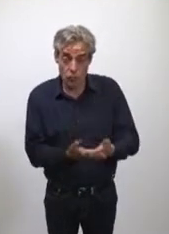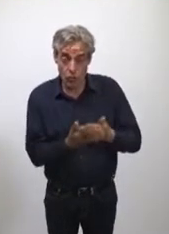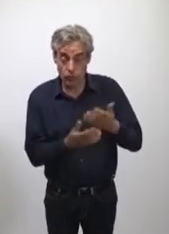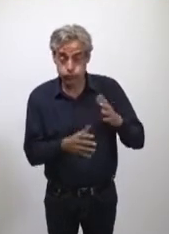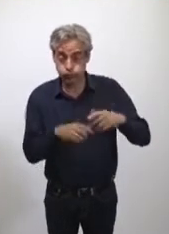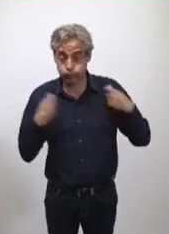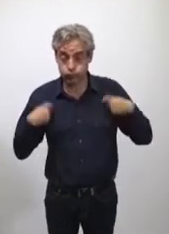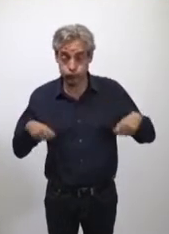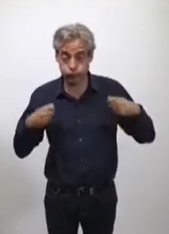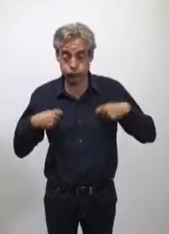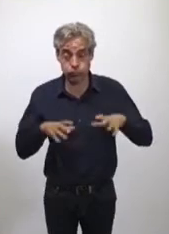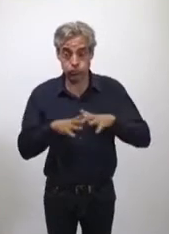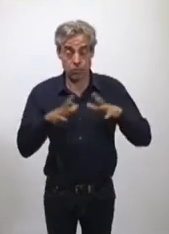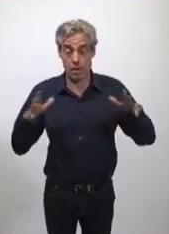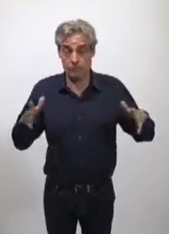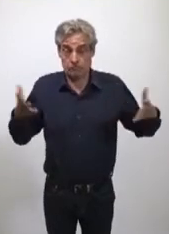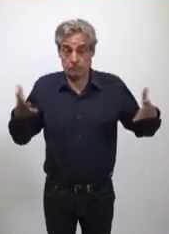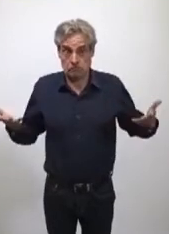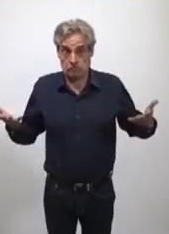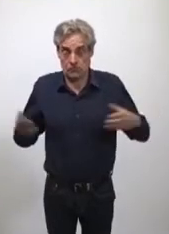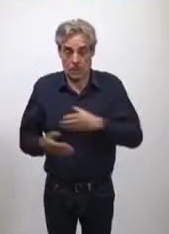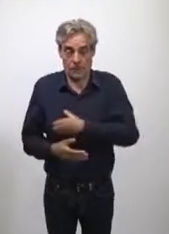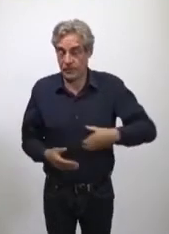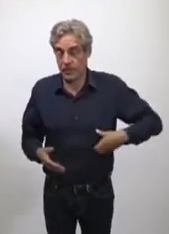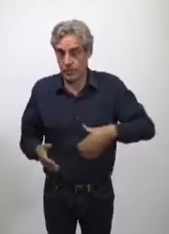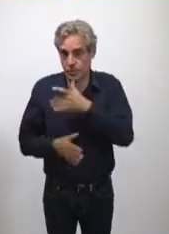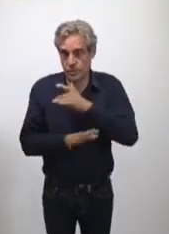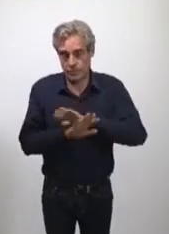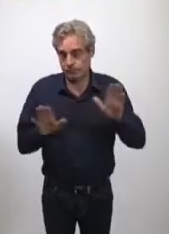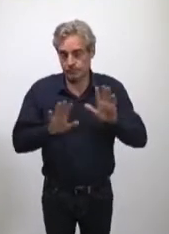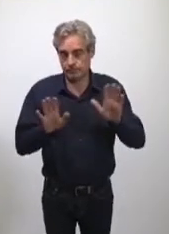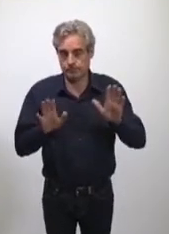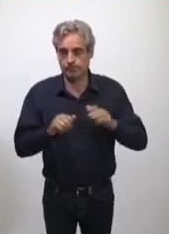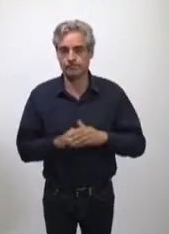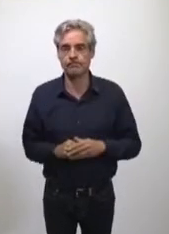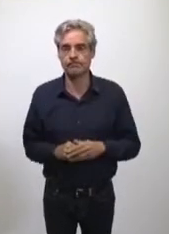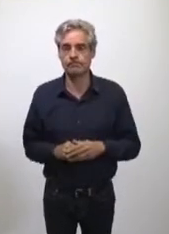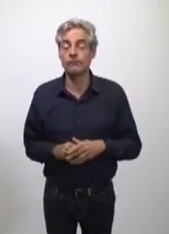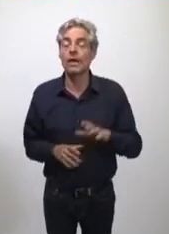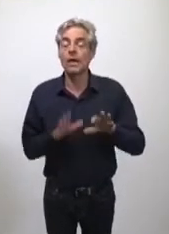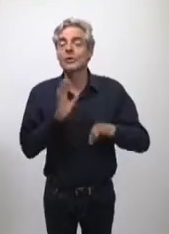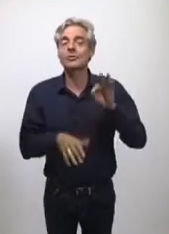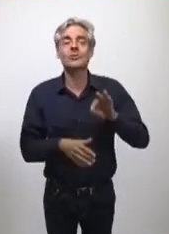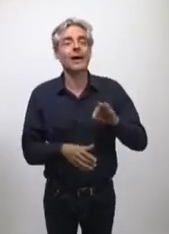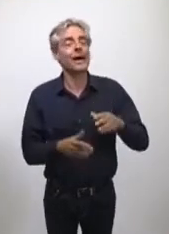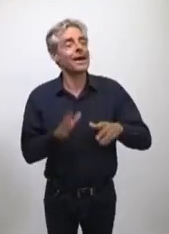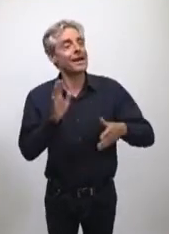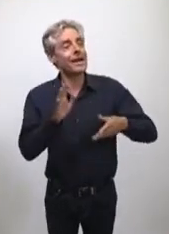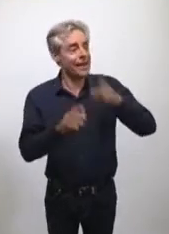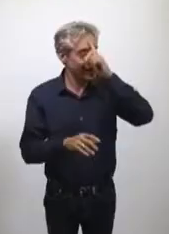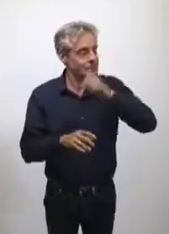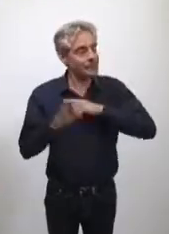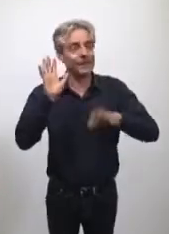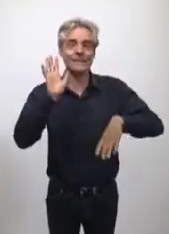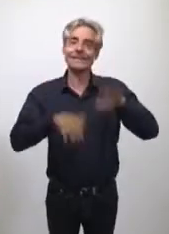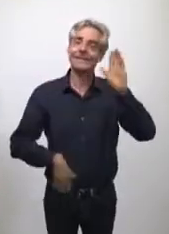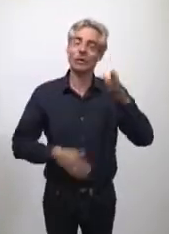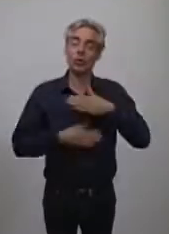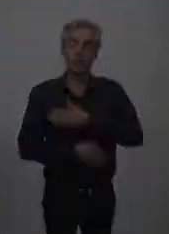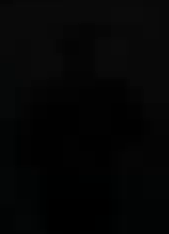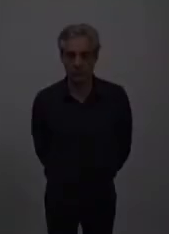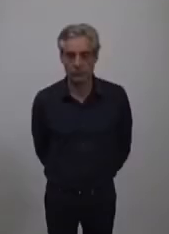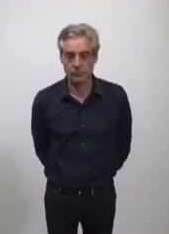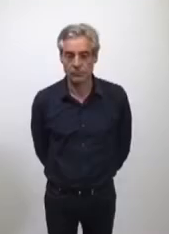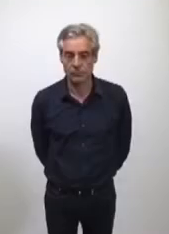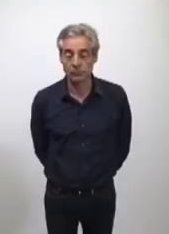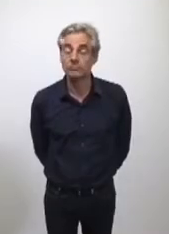importants. Voilà, donc ce n'est pas un choix pour Carrefour, mais c'est un choix de vendre.